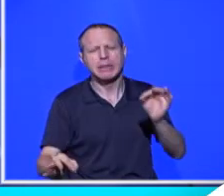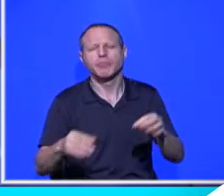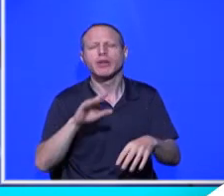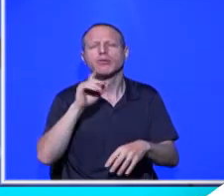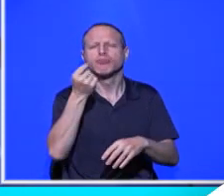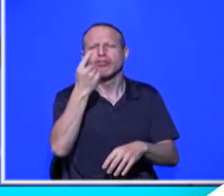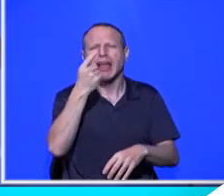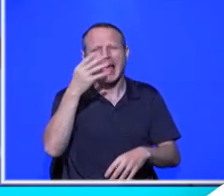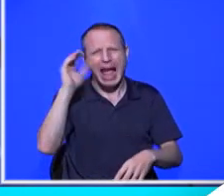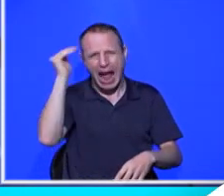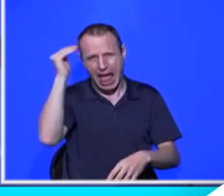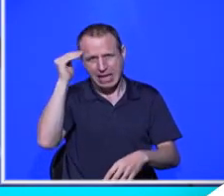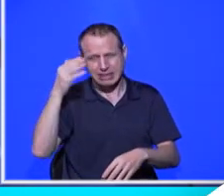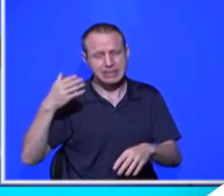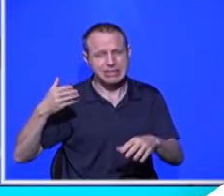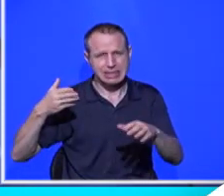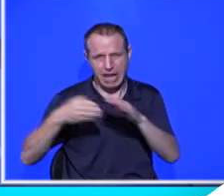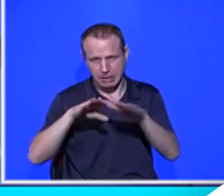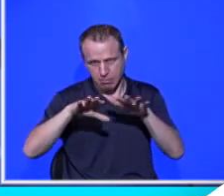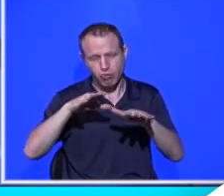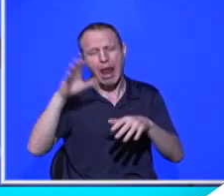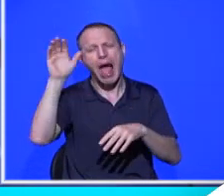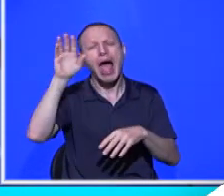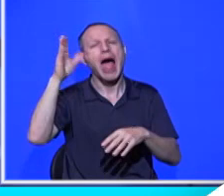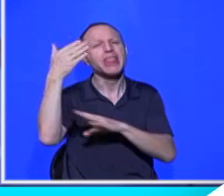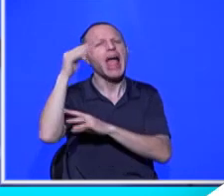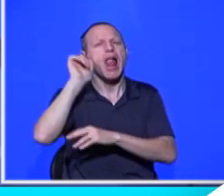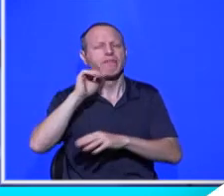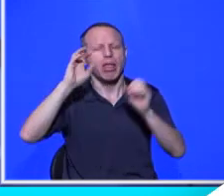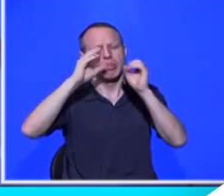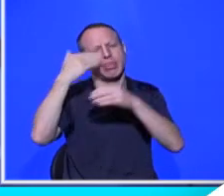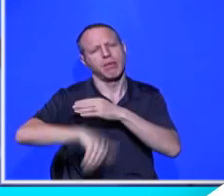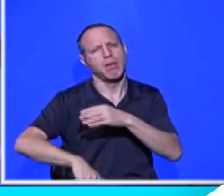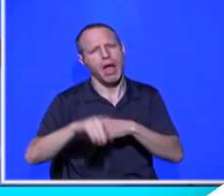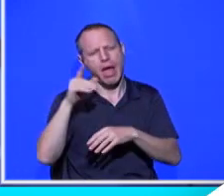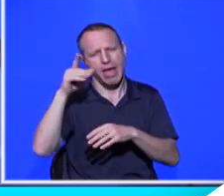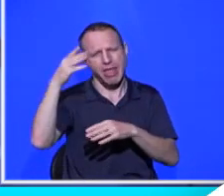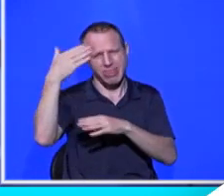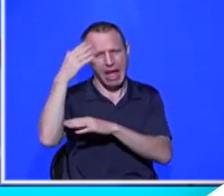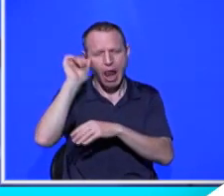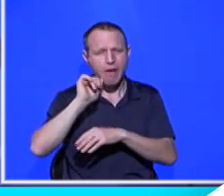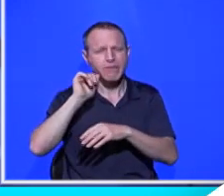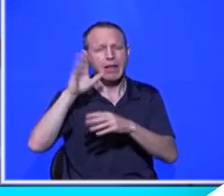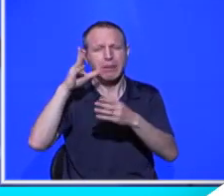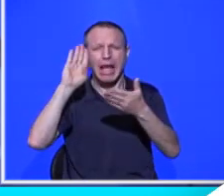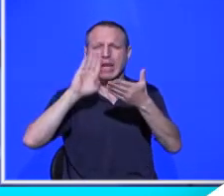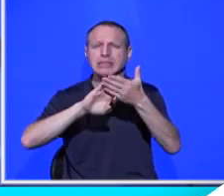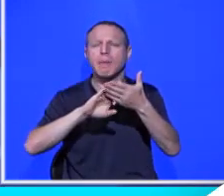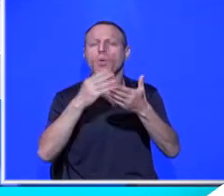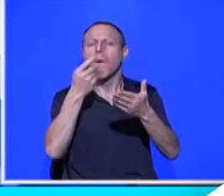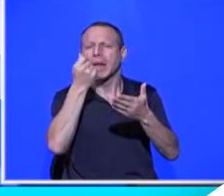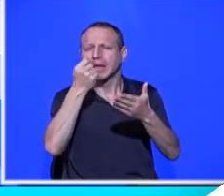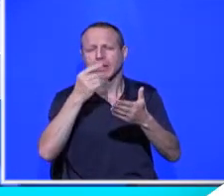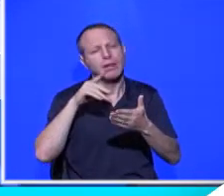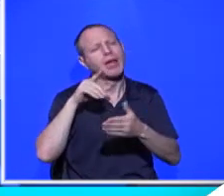לממשלה, באותו רגע דגל לבן נגמרה. ברגע שאת מניפה דגל לבן, ברגע שהם שמו על עצמם תו מחיר, באותו רגע התברר שהם